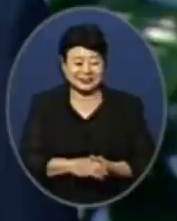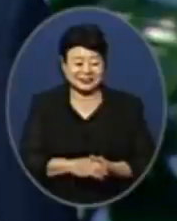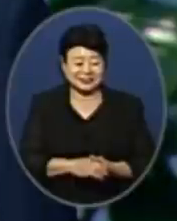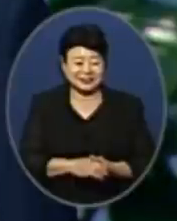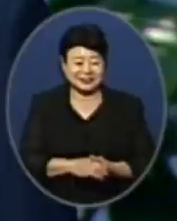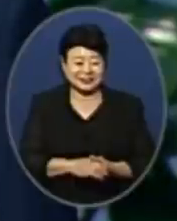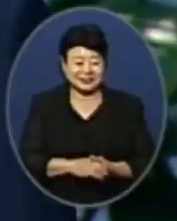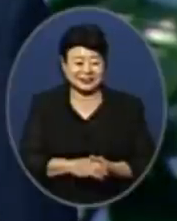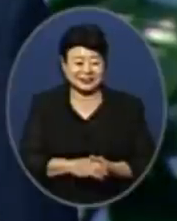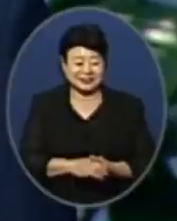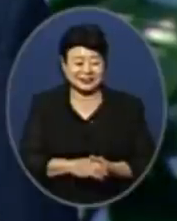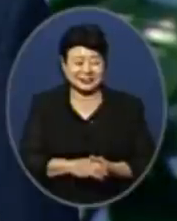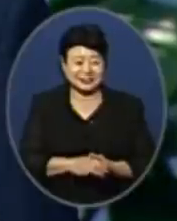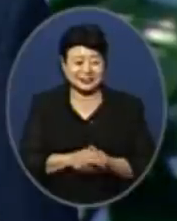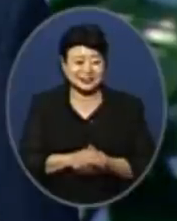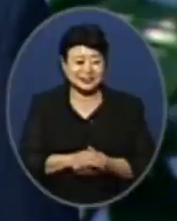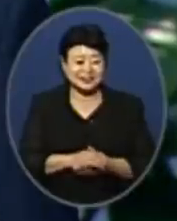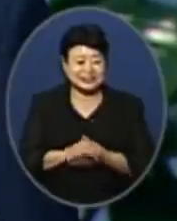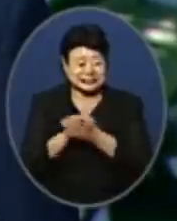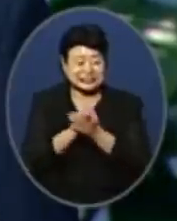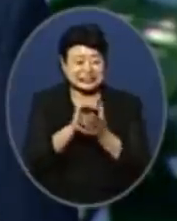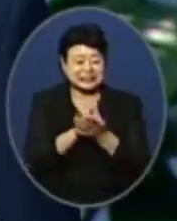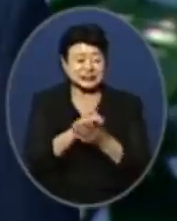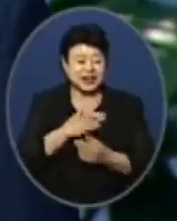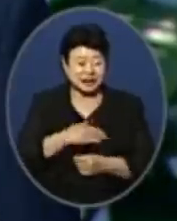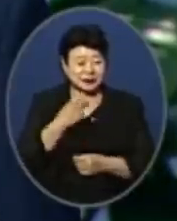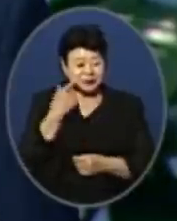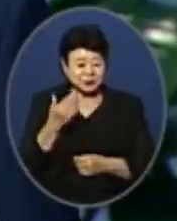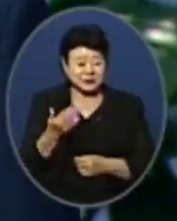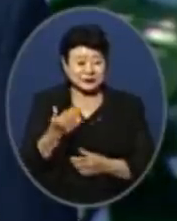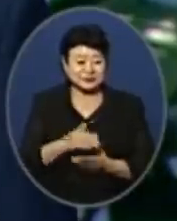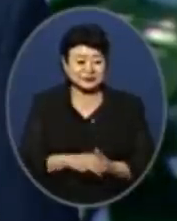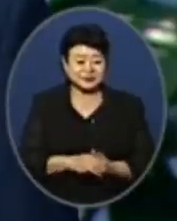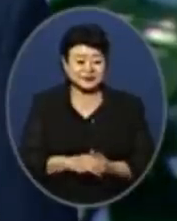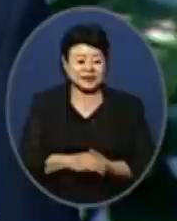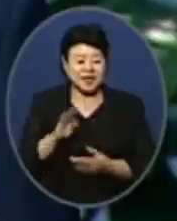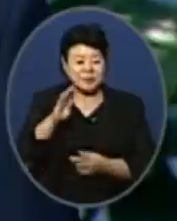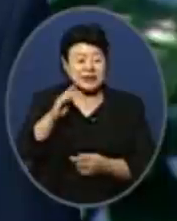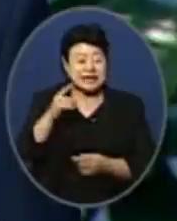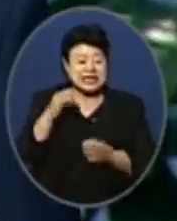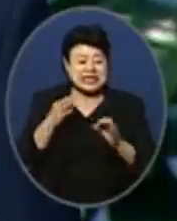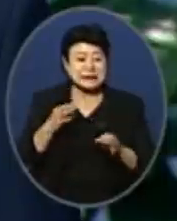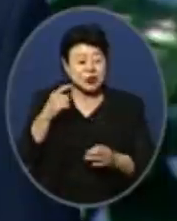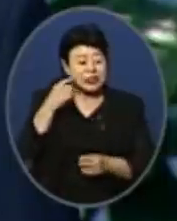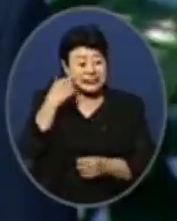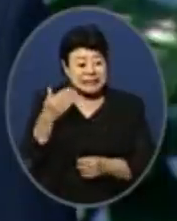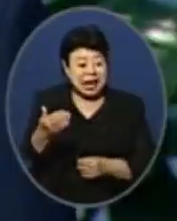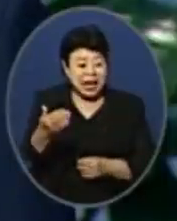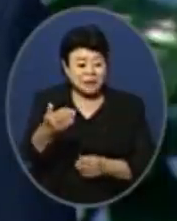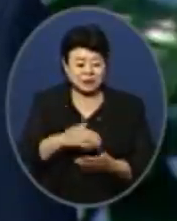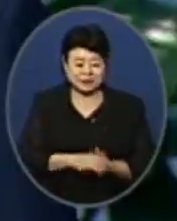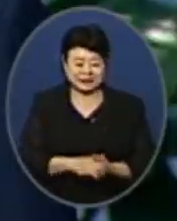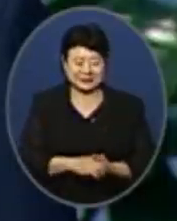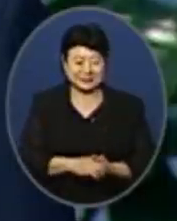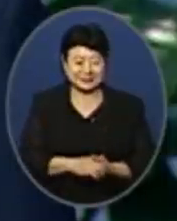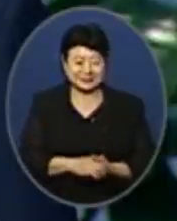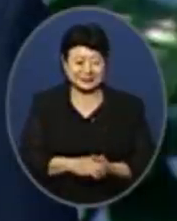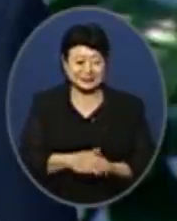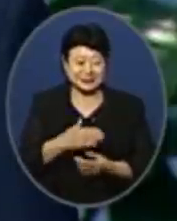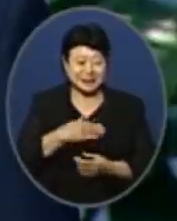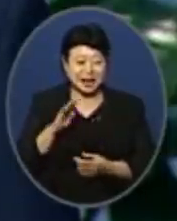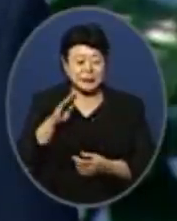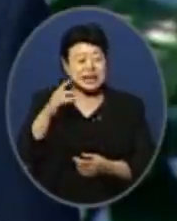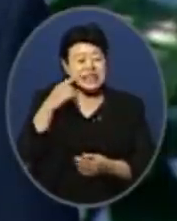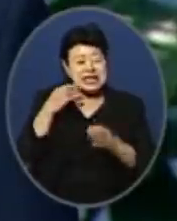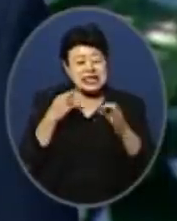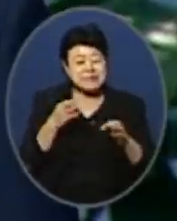나하고 김 목사님하고 친한 줄 아니니까 빌리 김 어디 있냐고. 그래서 내가 빌리